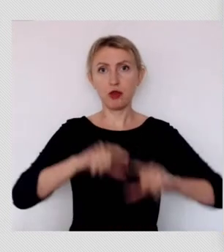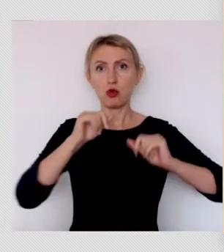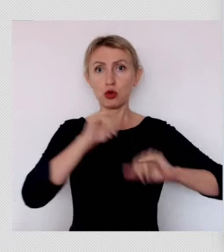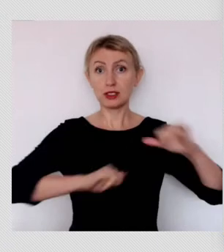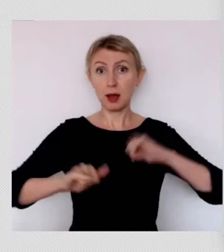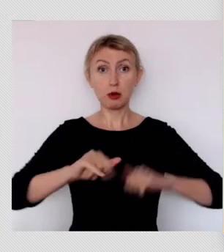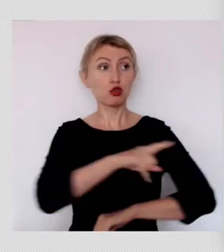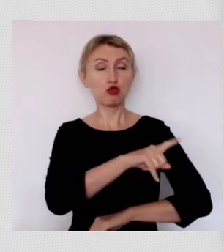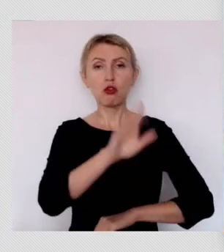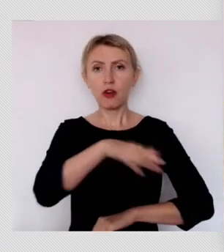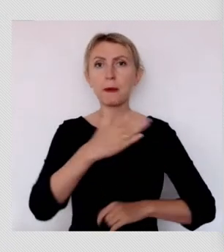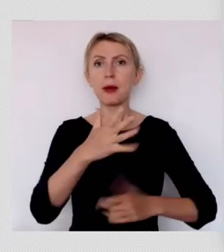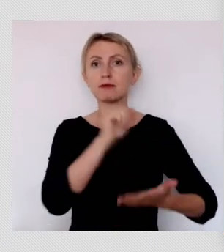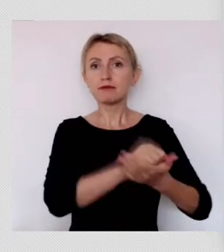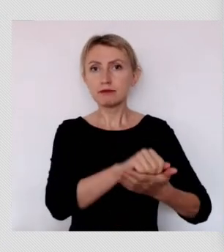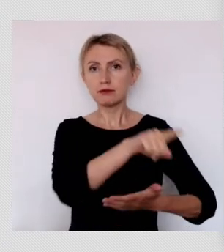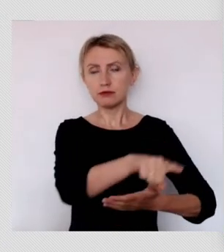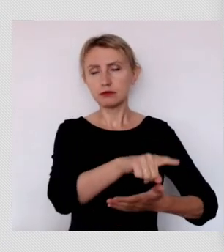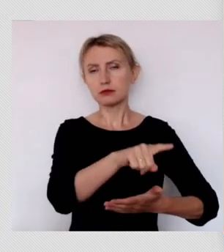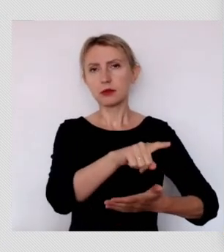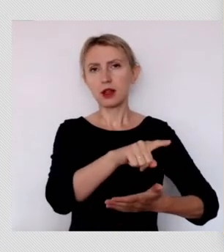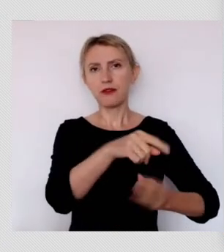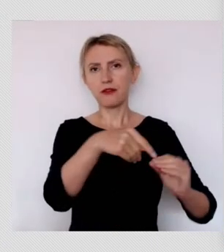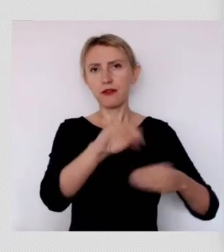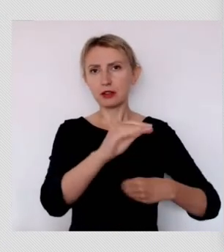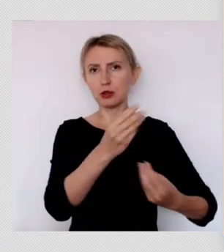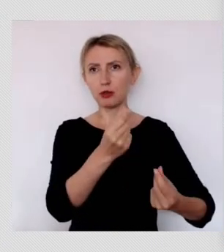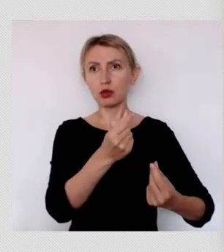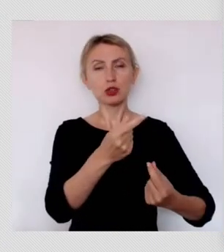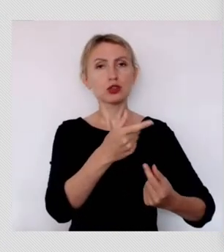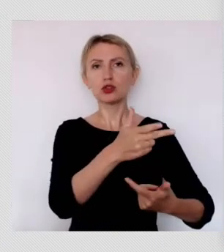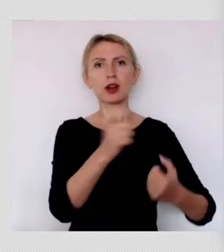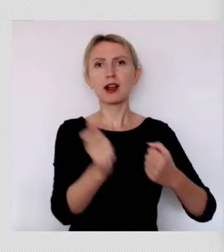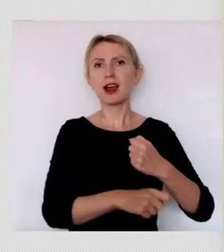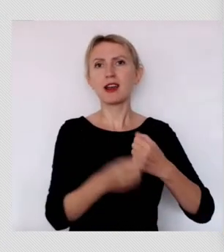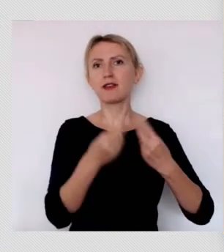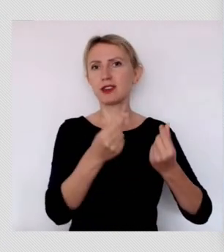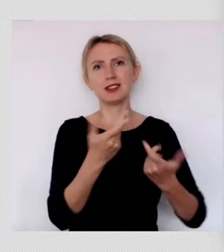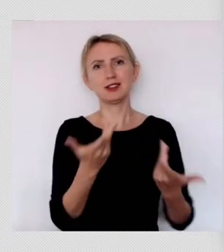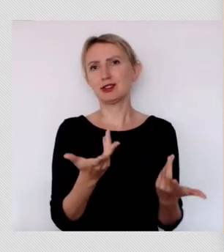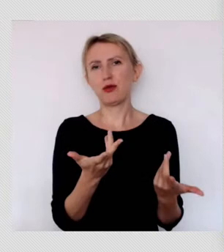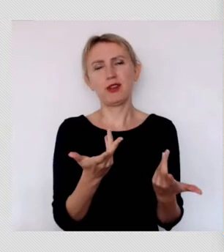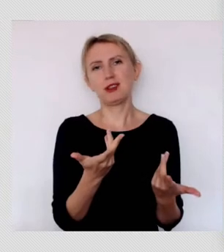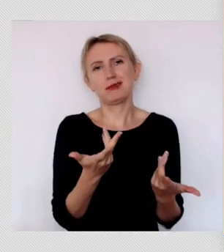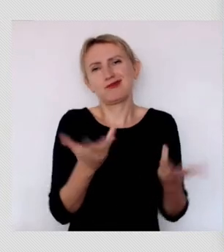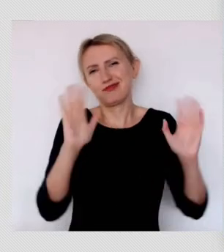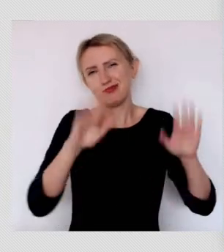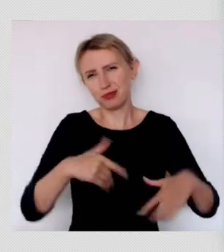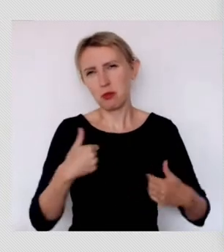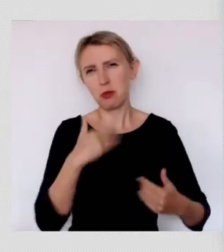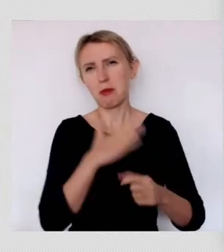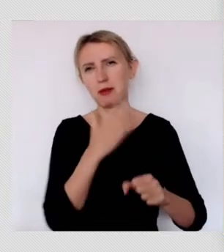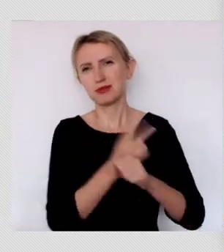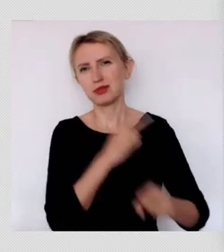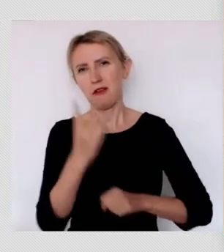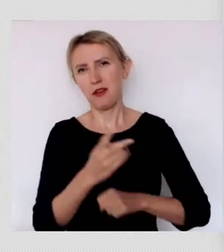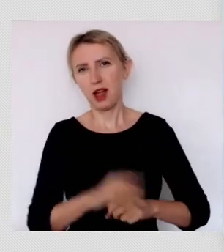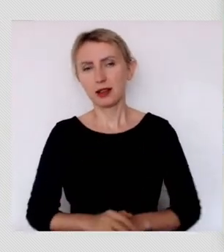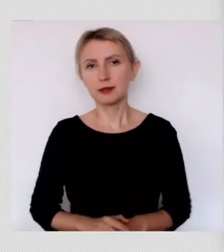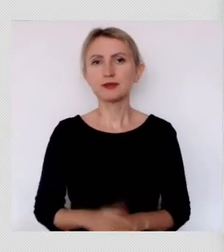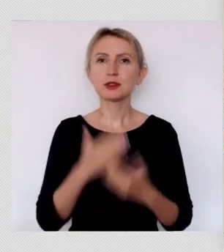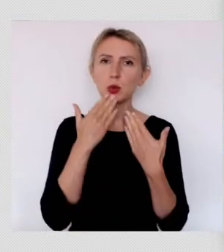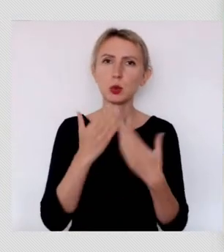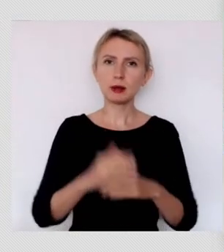ma zarezerwowane znacząco wyższe środki, to nawet ta kara finansowa dla niego nie jest dotkliwa, bo i tak zyskuje przewagę nad konkurencją. Dziękuję